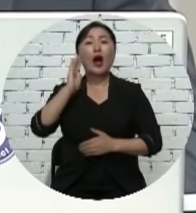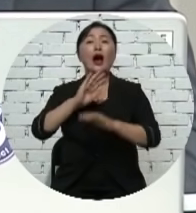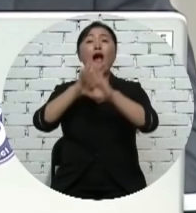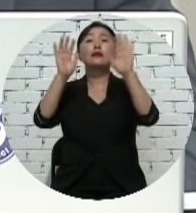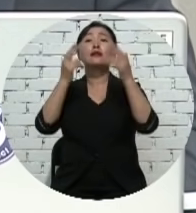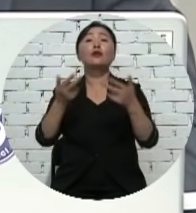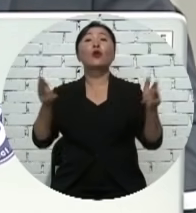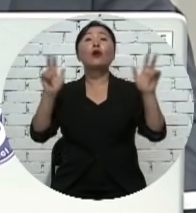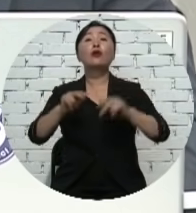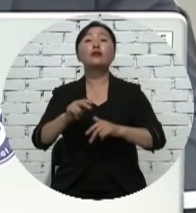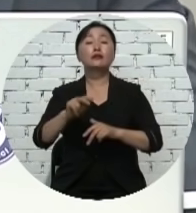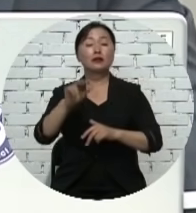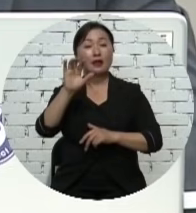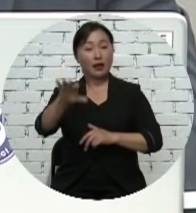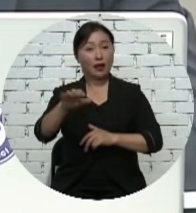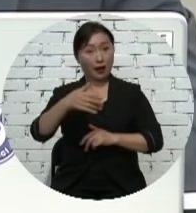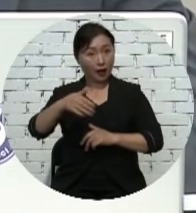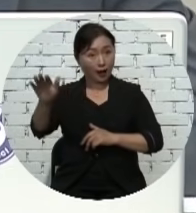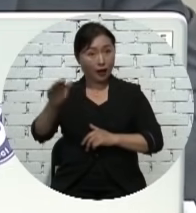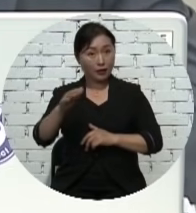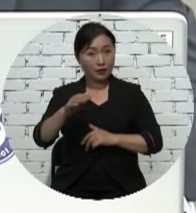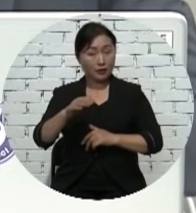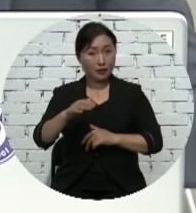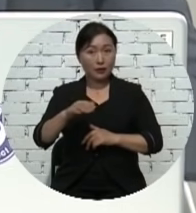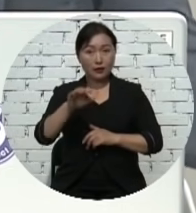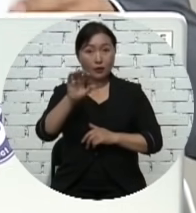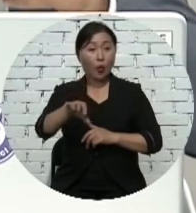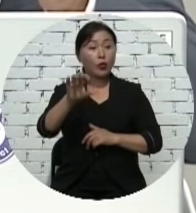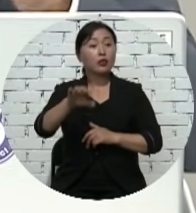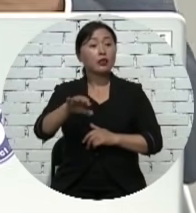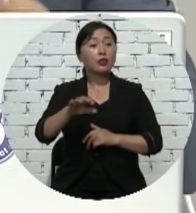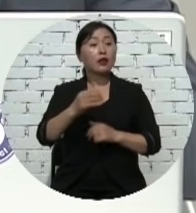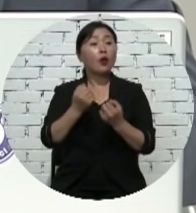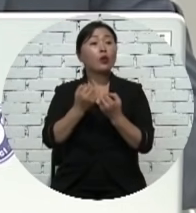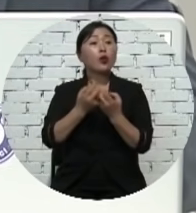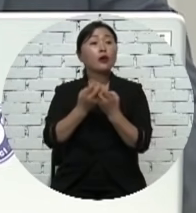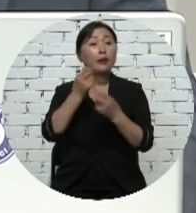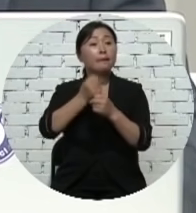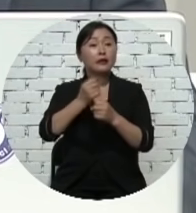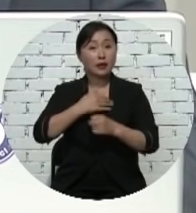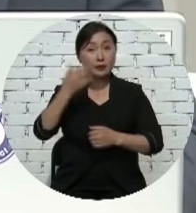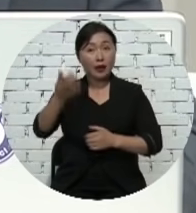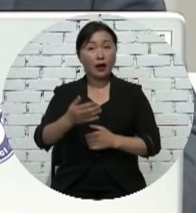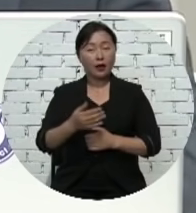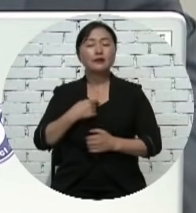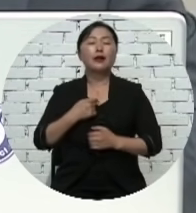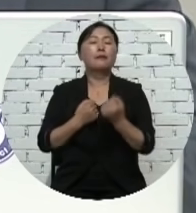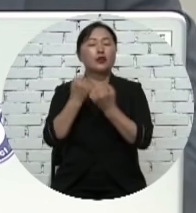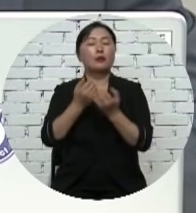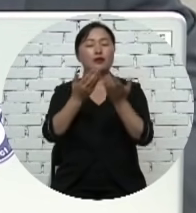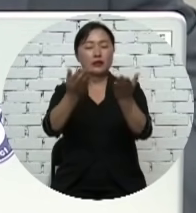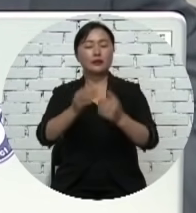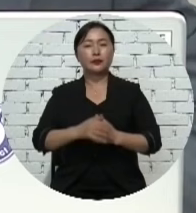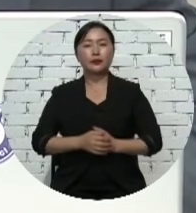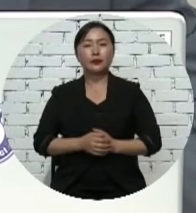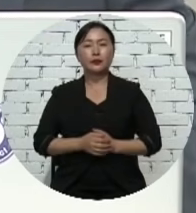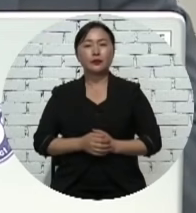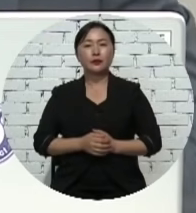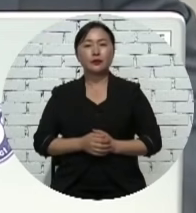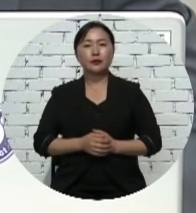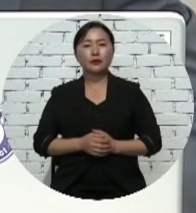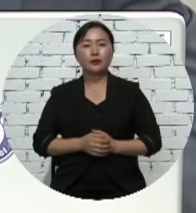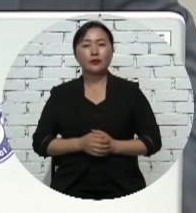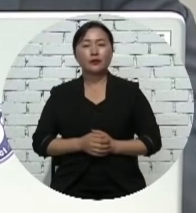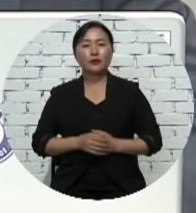가셨잖아요. 하늘궁이라는 데가 혹시 어떤 건지 아시나요? 잘 모르실 것 같아서 제가 그냥 빨리 설명을 드릴게요. 그게